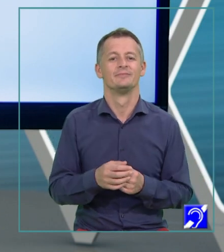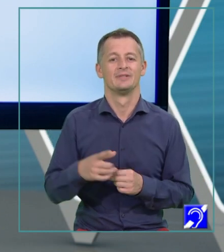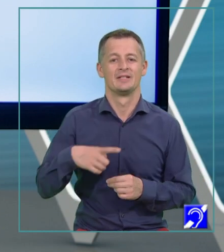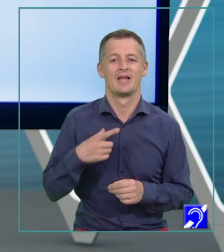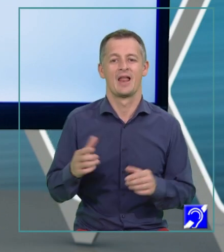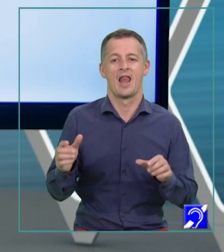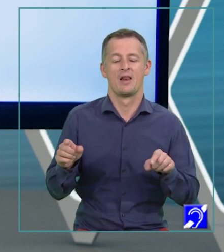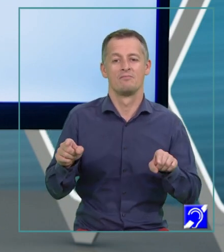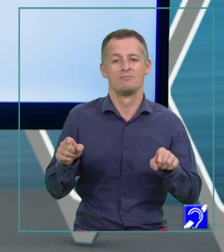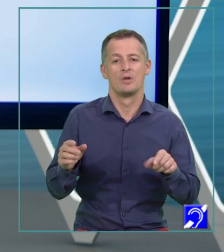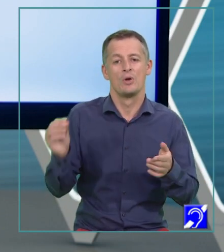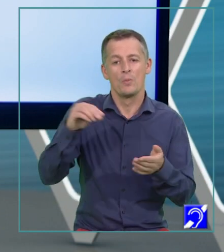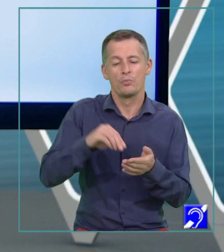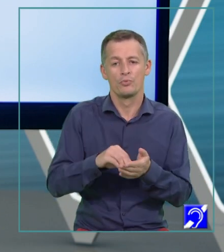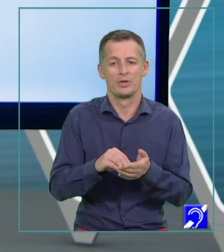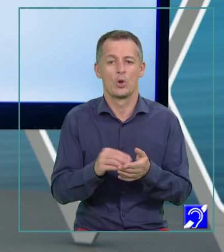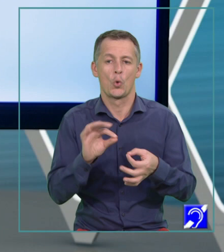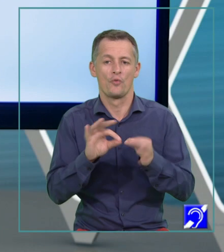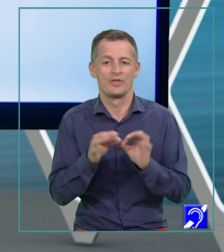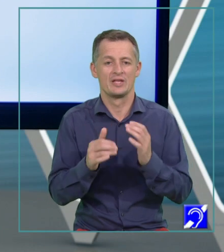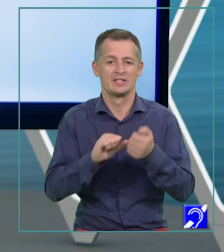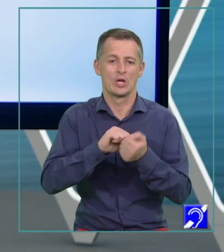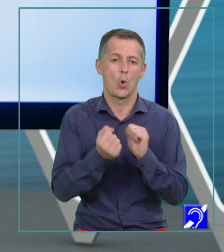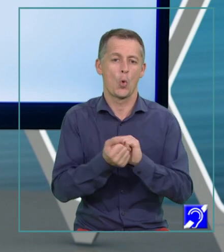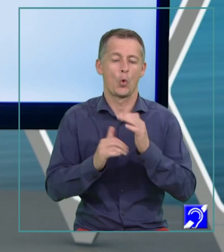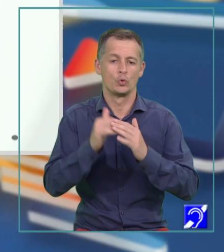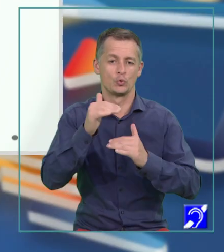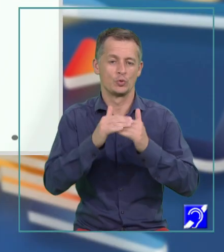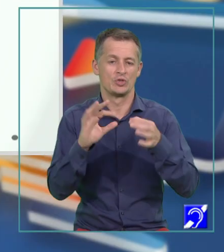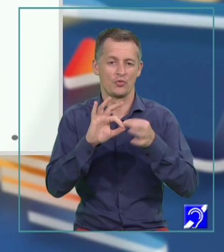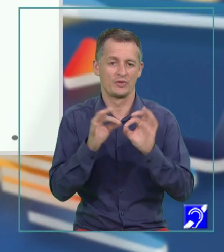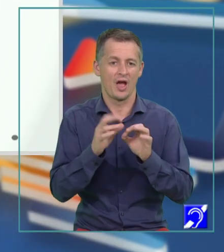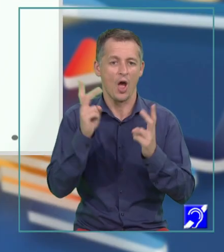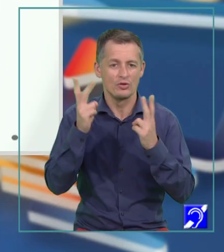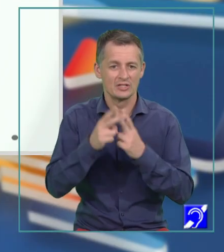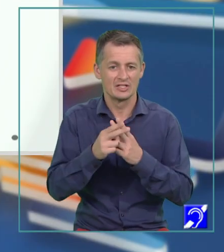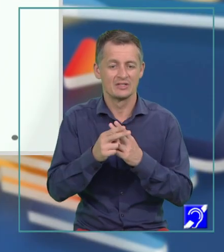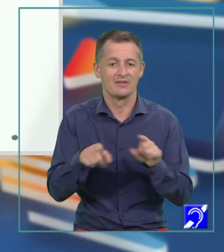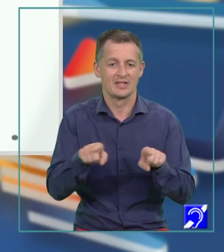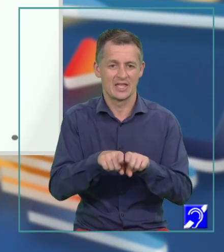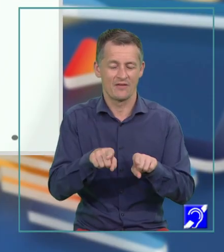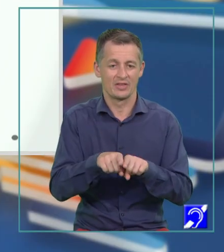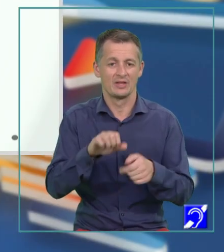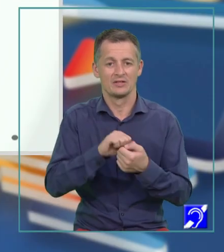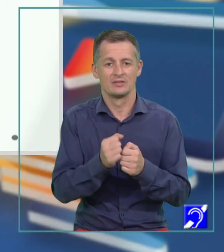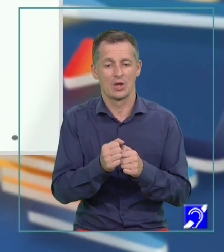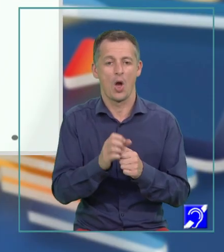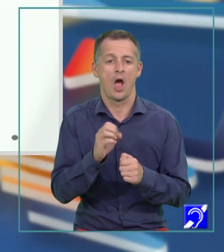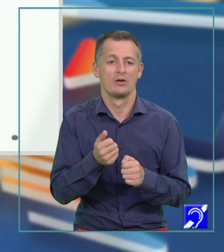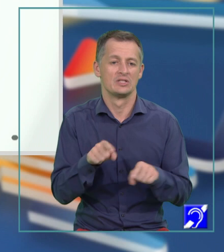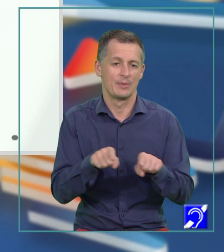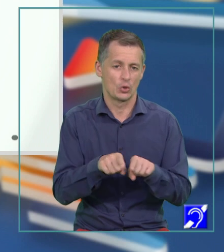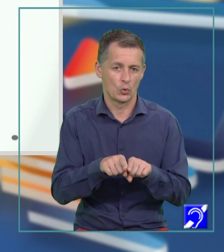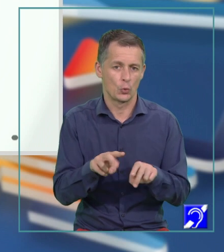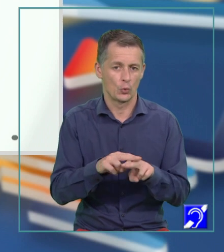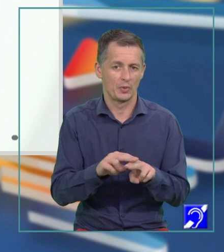alăturarea unor cuvinte sau a unor construcții care au un înțeles identic sau asemănător. Cum ar fi